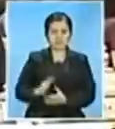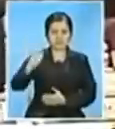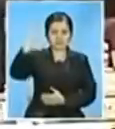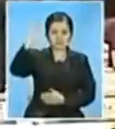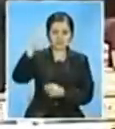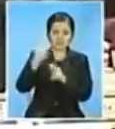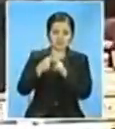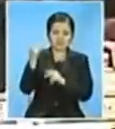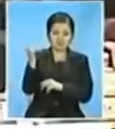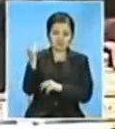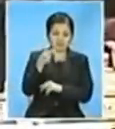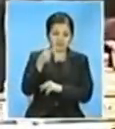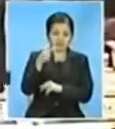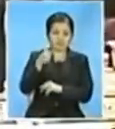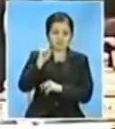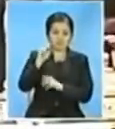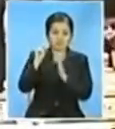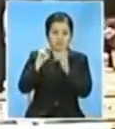ฮะ